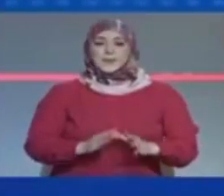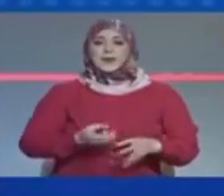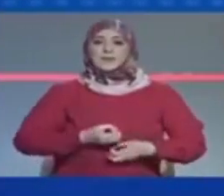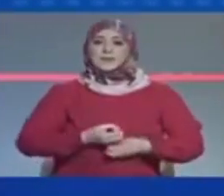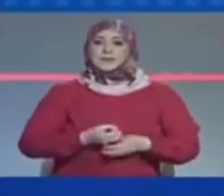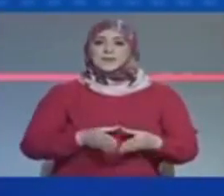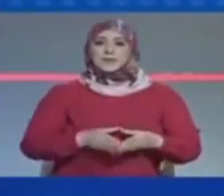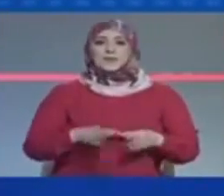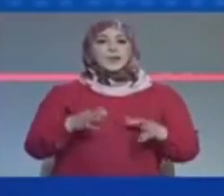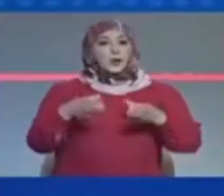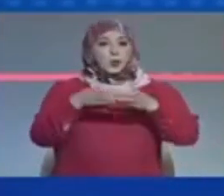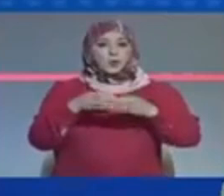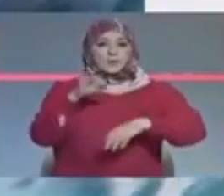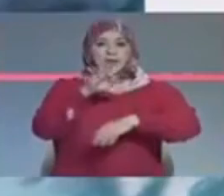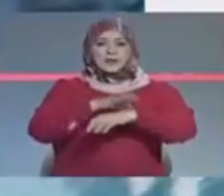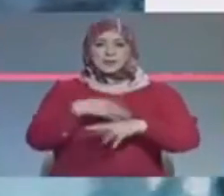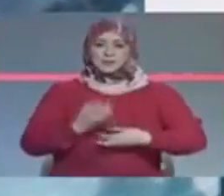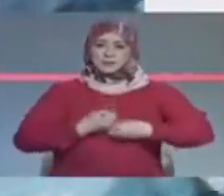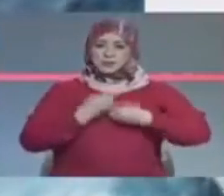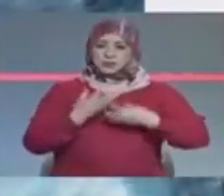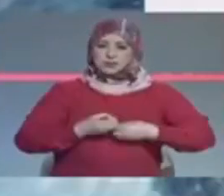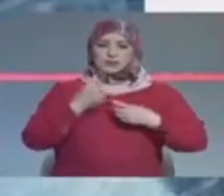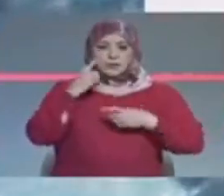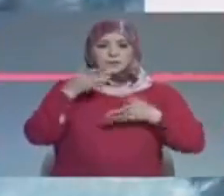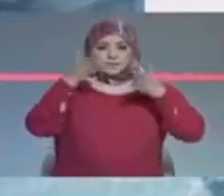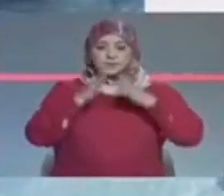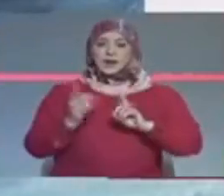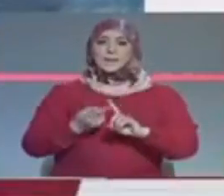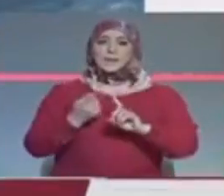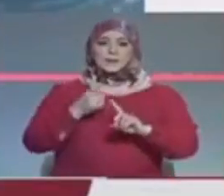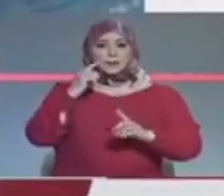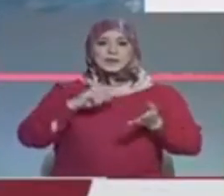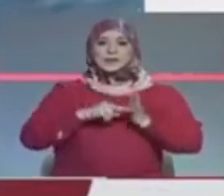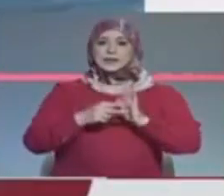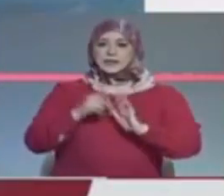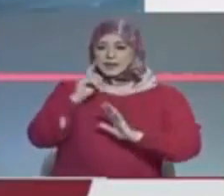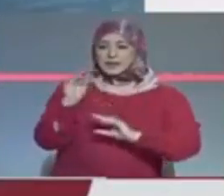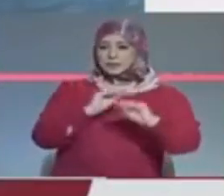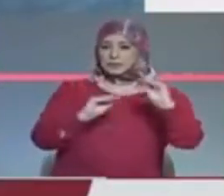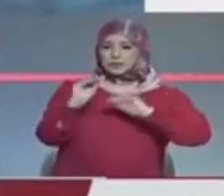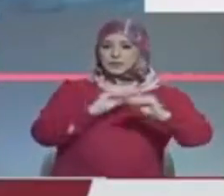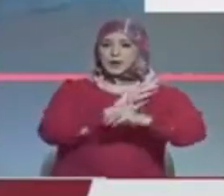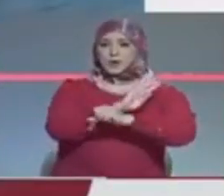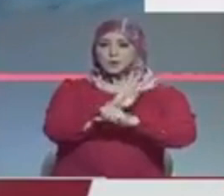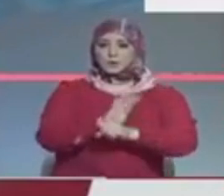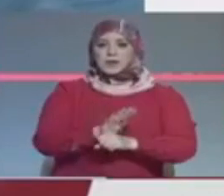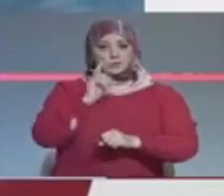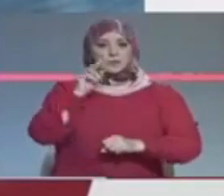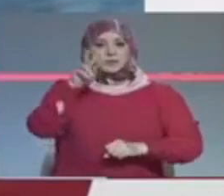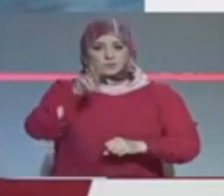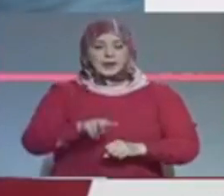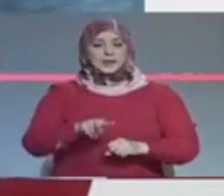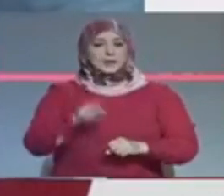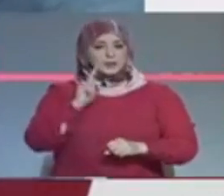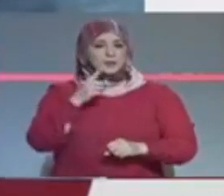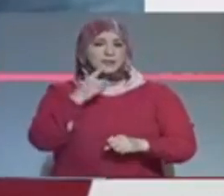عبرت عمادة الأطباء اليوم عن انشغالها الشديد من الطريقة التي تدار بها جائحة كورونا، مؤكدة